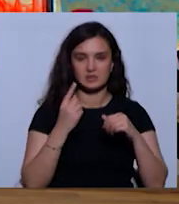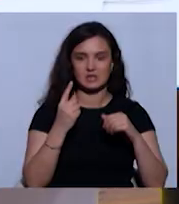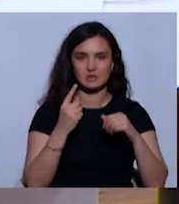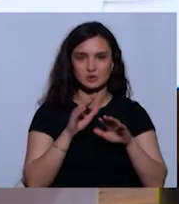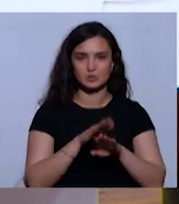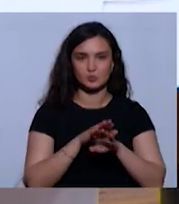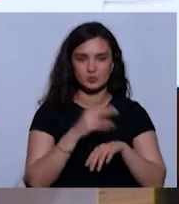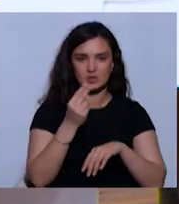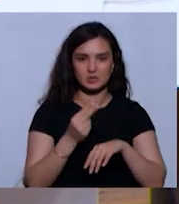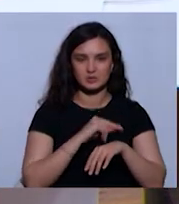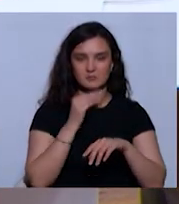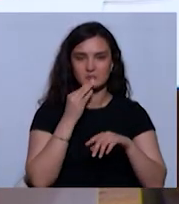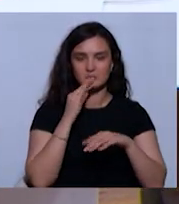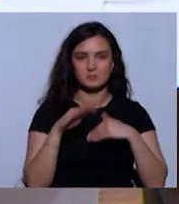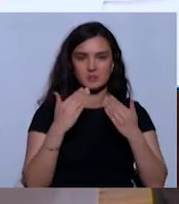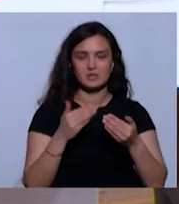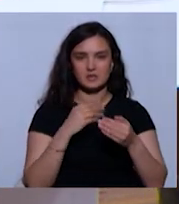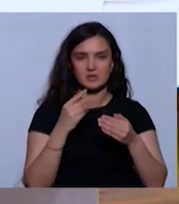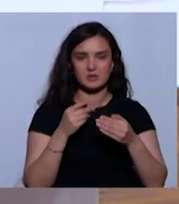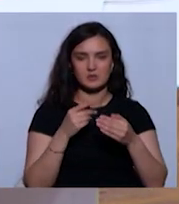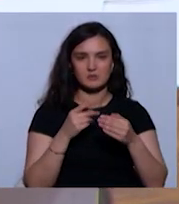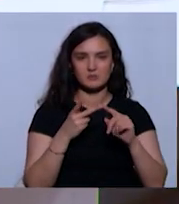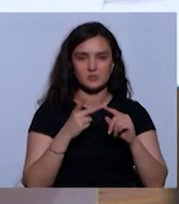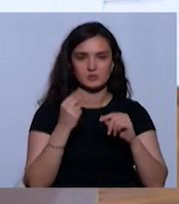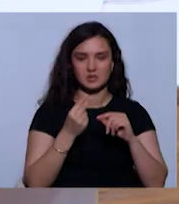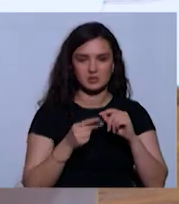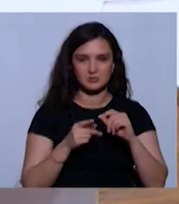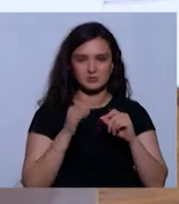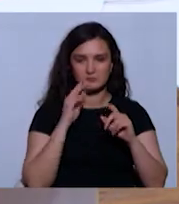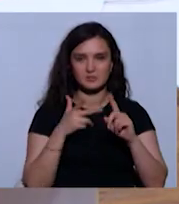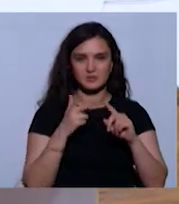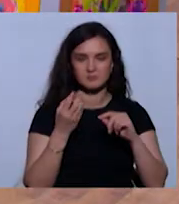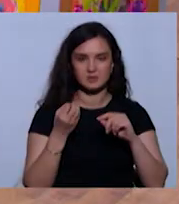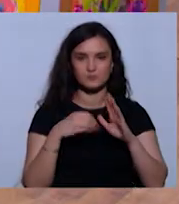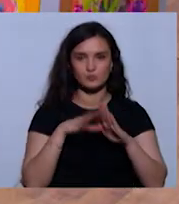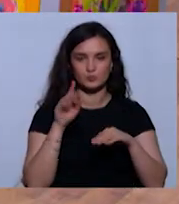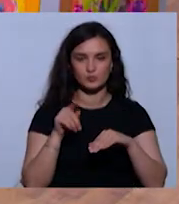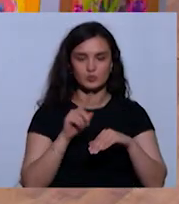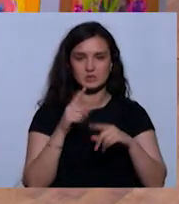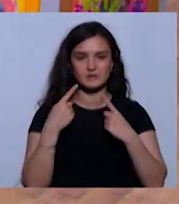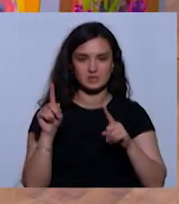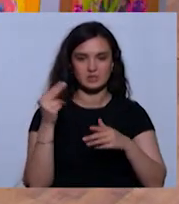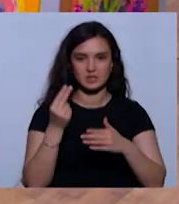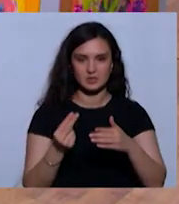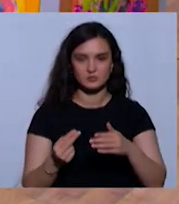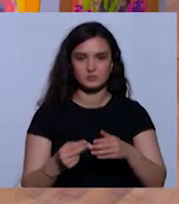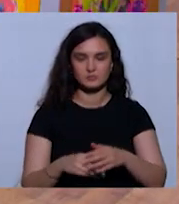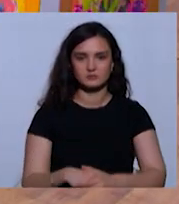ერთი კუ ესეთი დახატეთ. მეორე რაღაცნაირად თქვენებური დახატეთ. მესამე კიდევ უფრო რაღაც